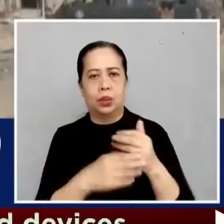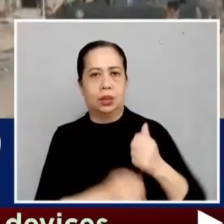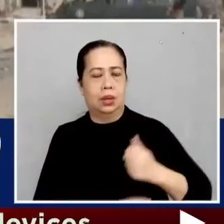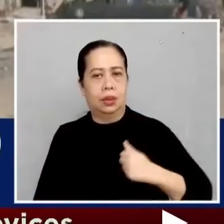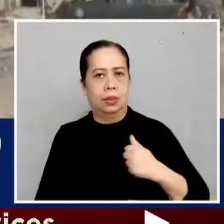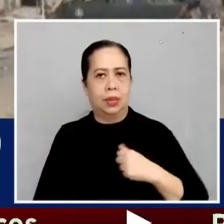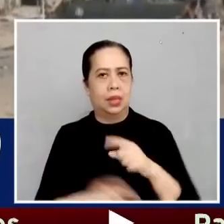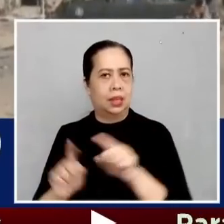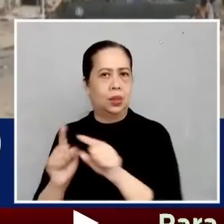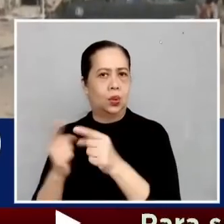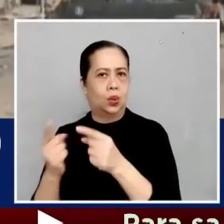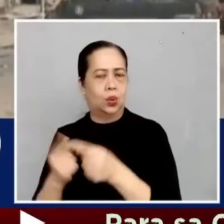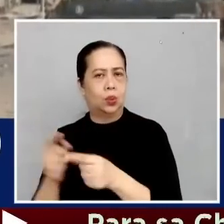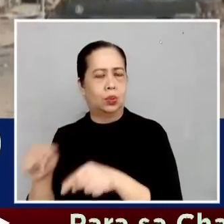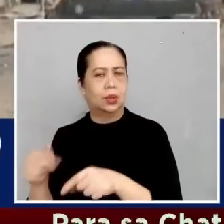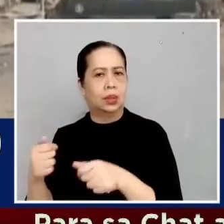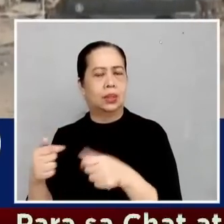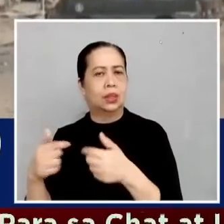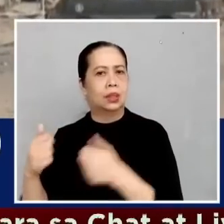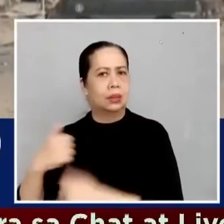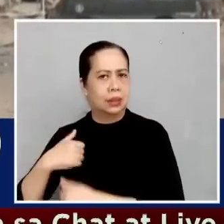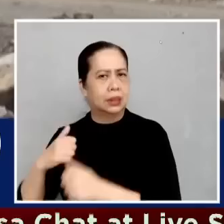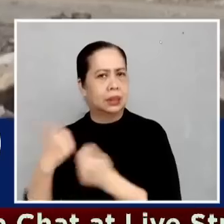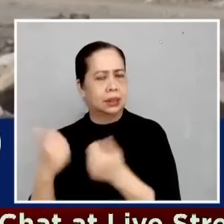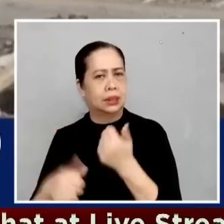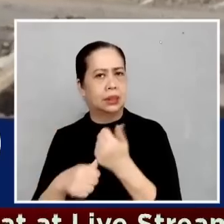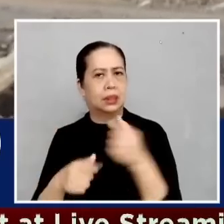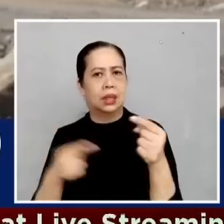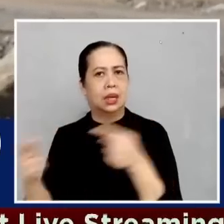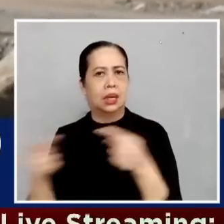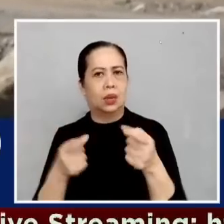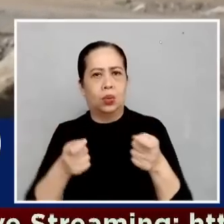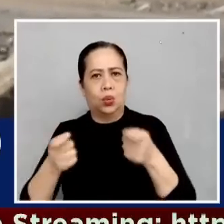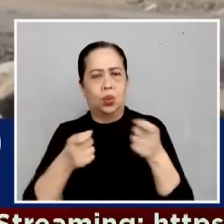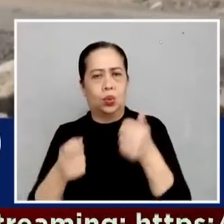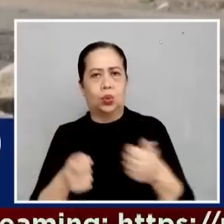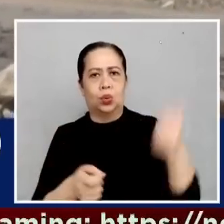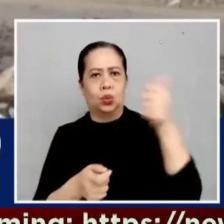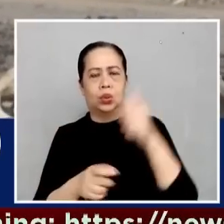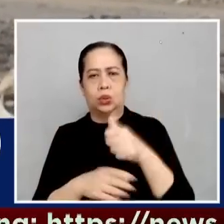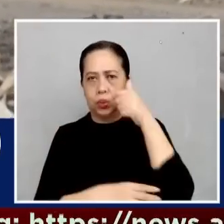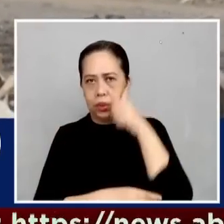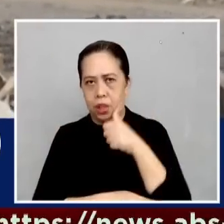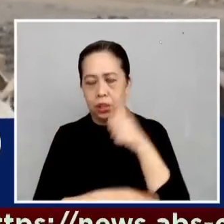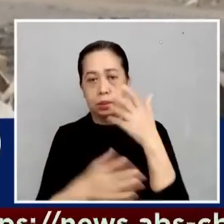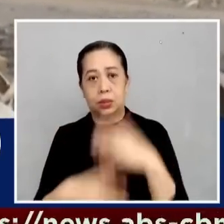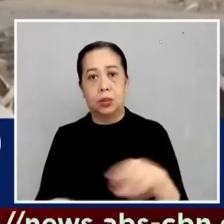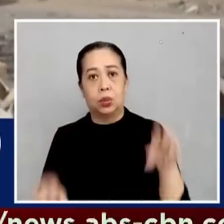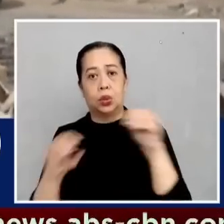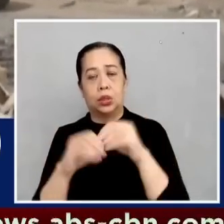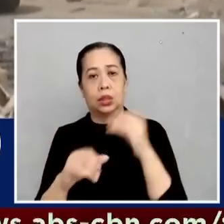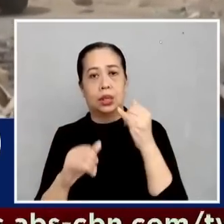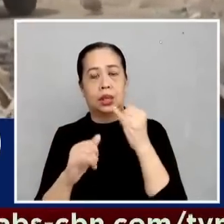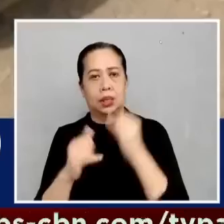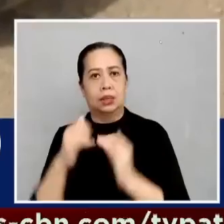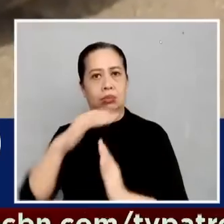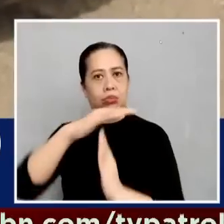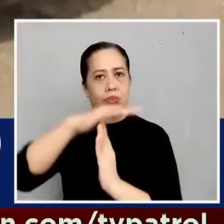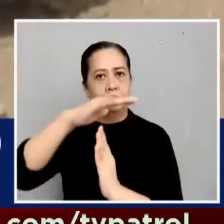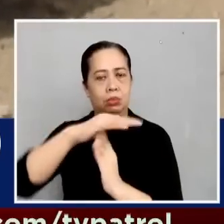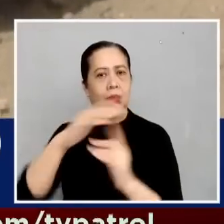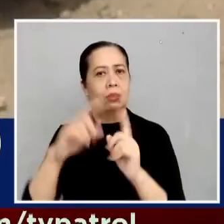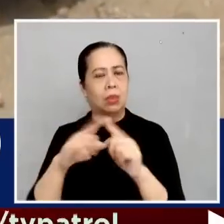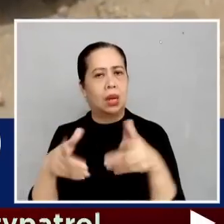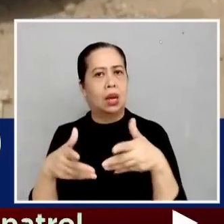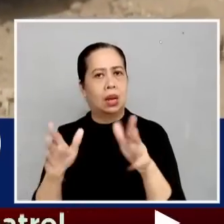at isang paramilitary unit dahil sa agawan ng kontrol sa Sudan. Patapos na ulit ang huling ceasefire, pero pumayag